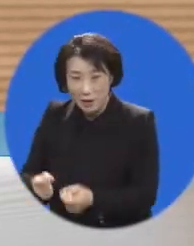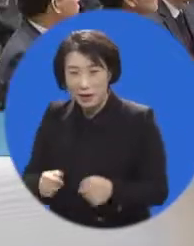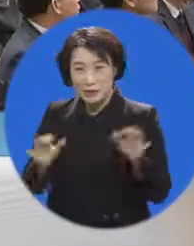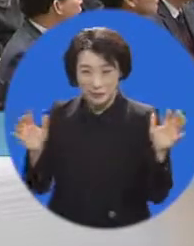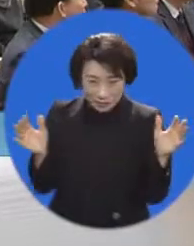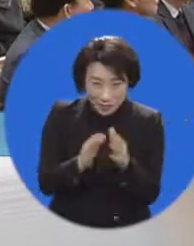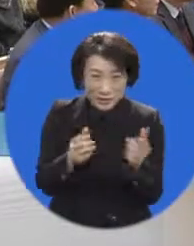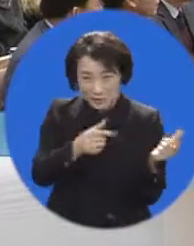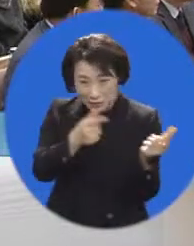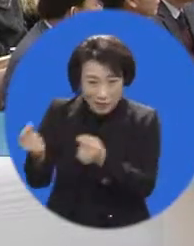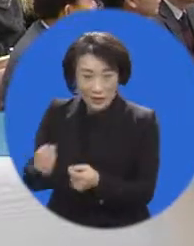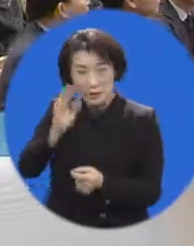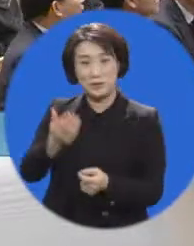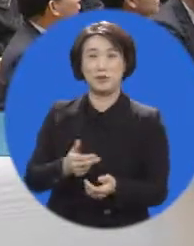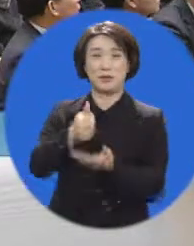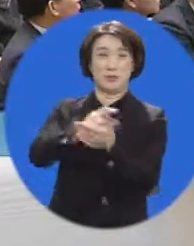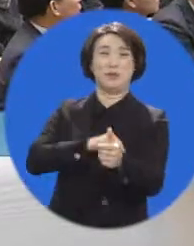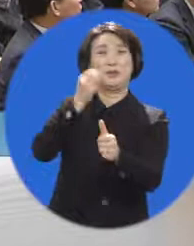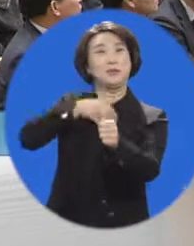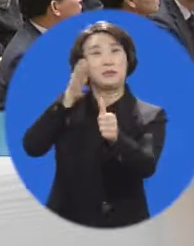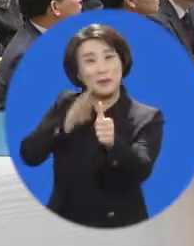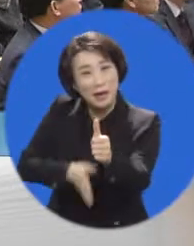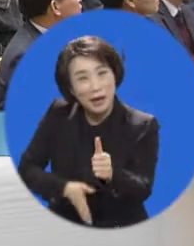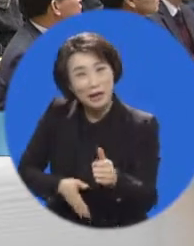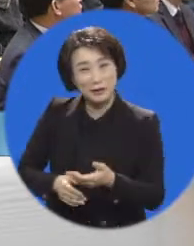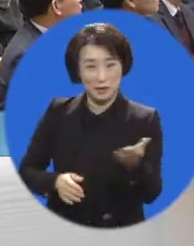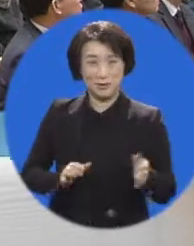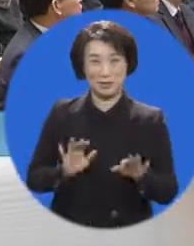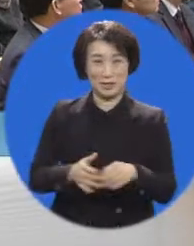이름으로 축원합니다. 다 같이